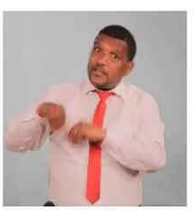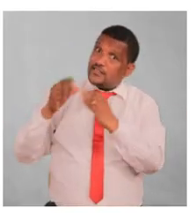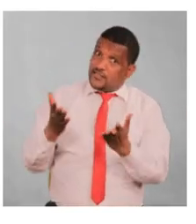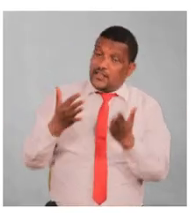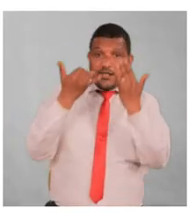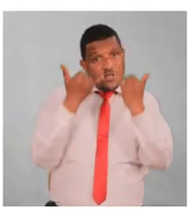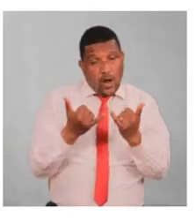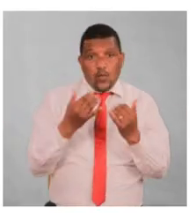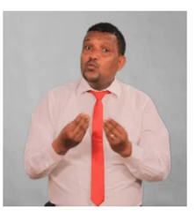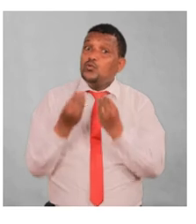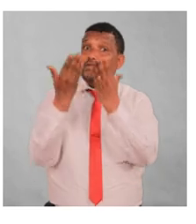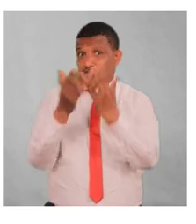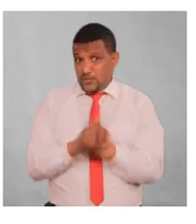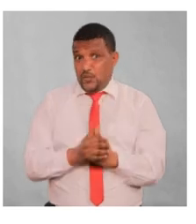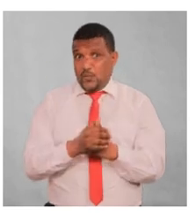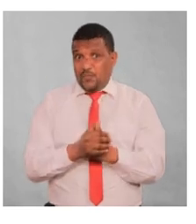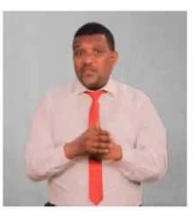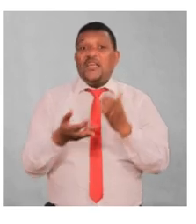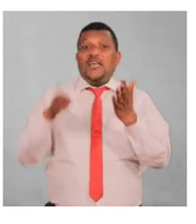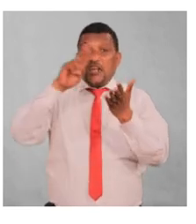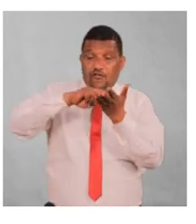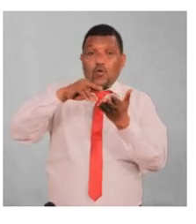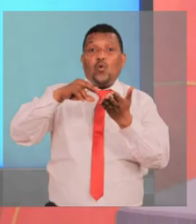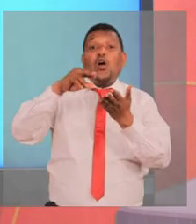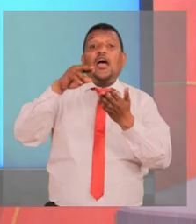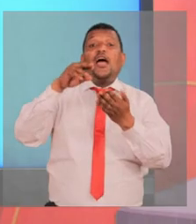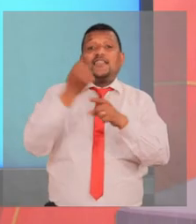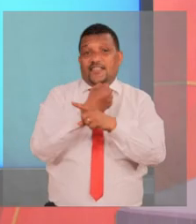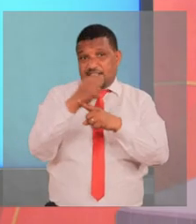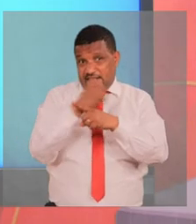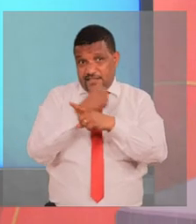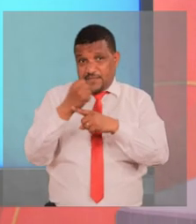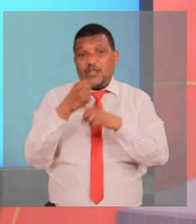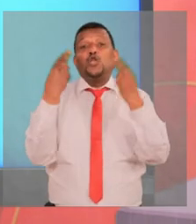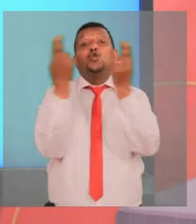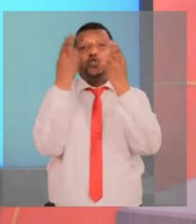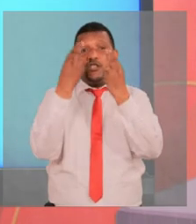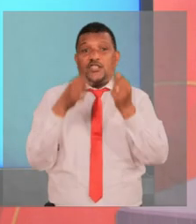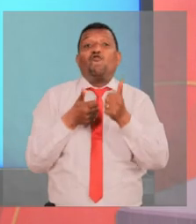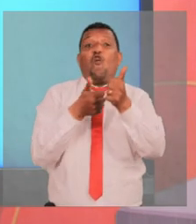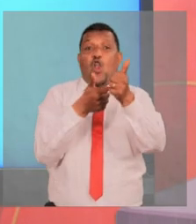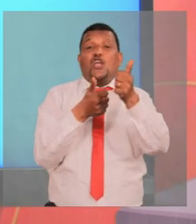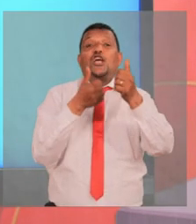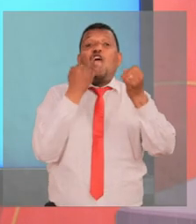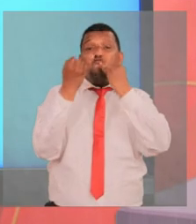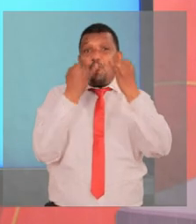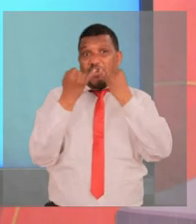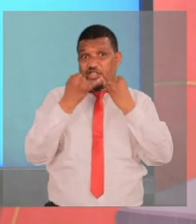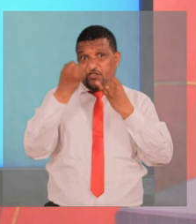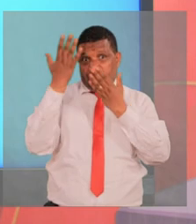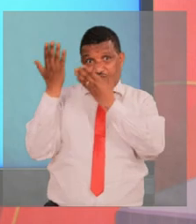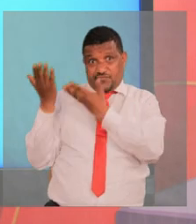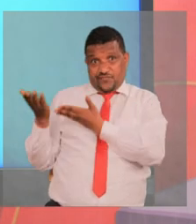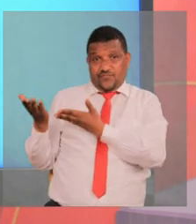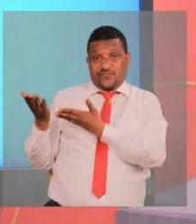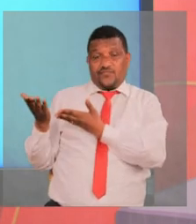विल गिव यू रिव्यू एक्सरसाइज द फॉलोइंग इनफॉरमेशन